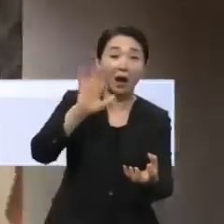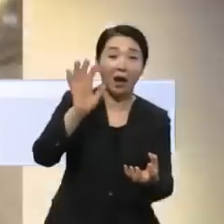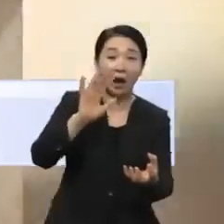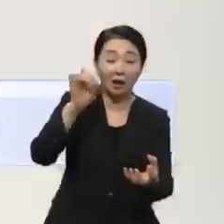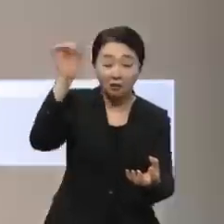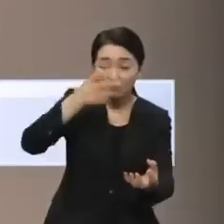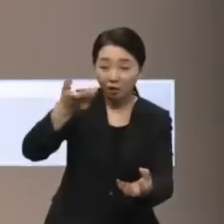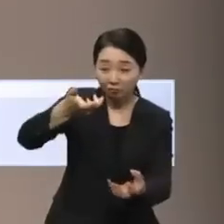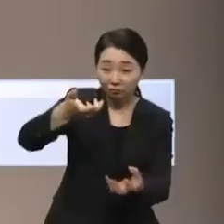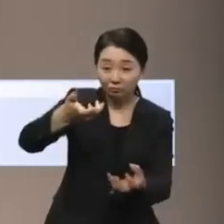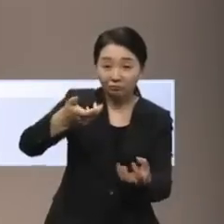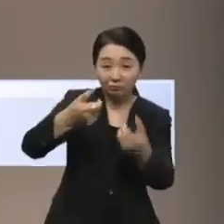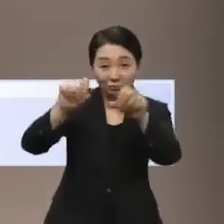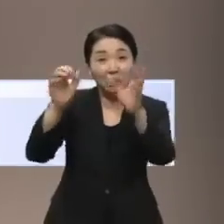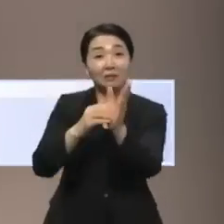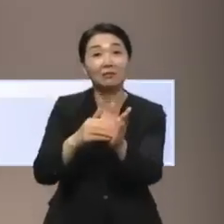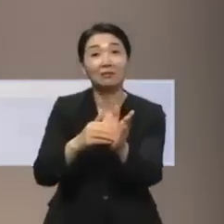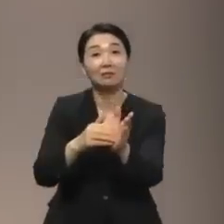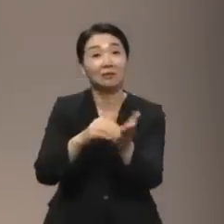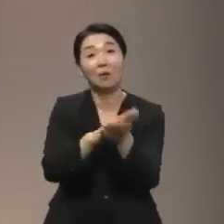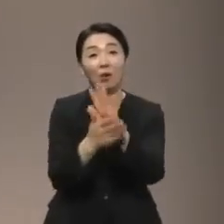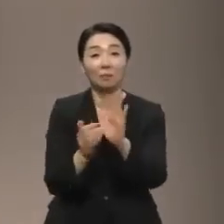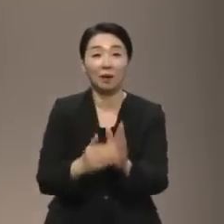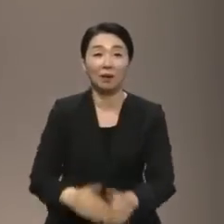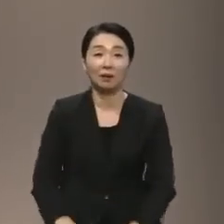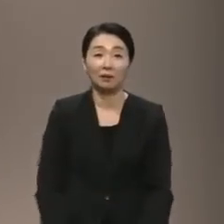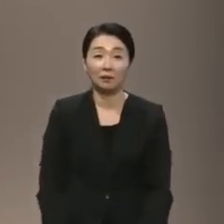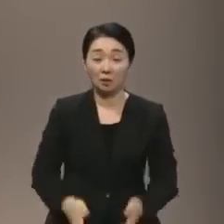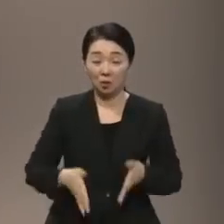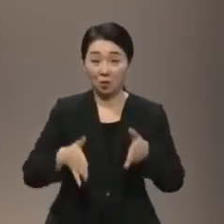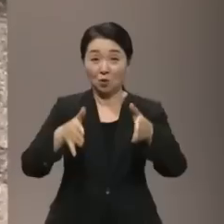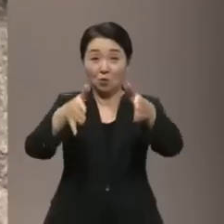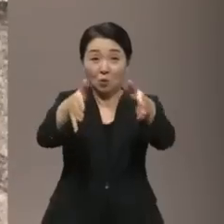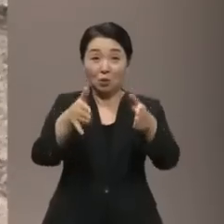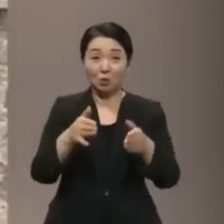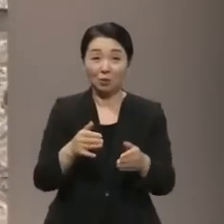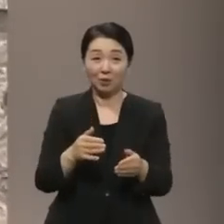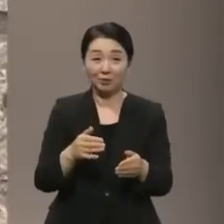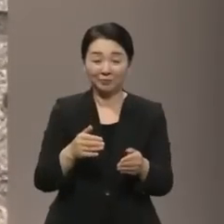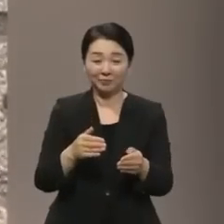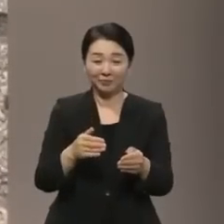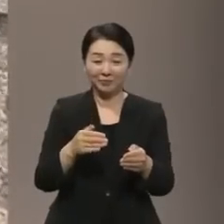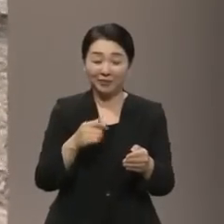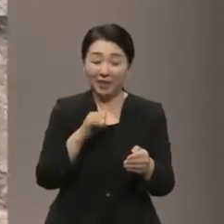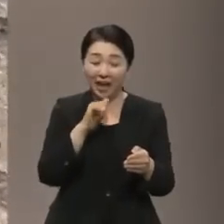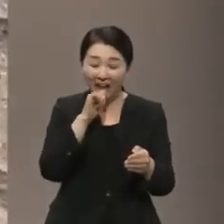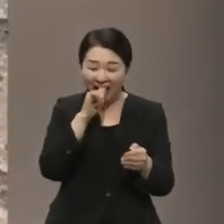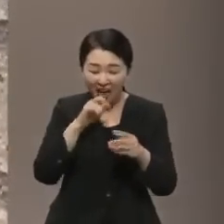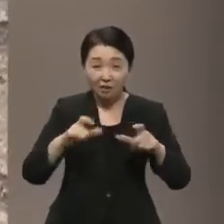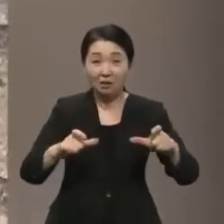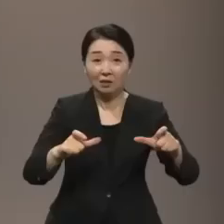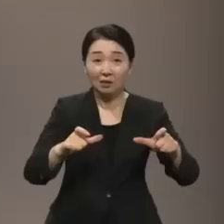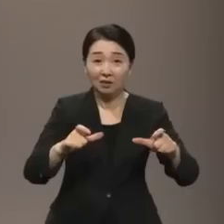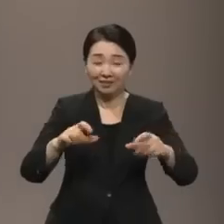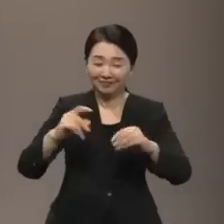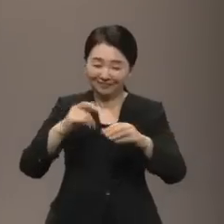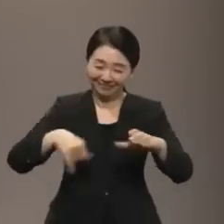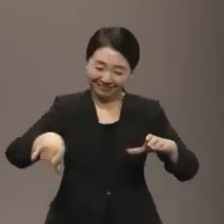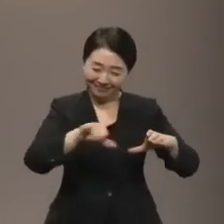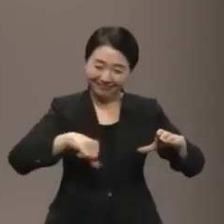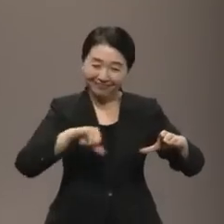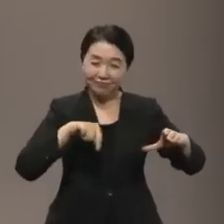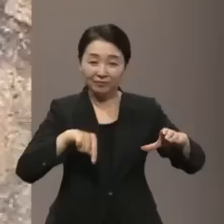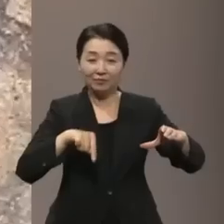없이 바로 익어버렸습니다. 자, 다음 영상. 도로 위 맨홀에 기름을 샥샥 바르고 팬케이크 반죽도 부어봅니다. 자, 잠시